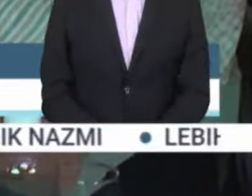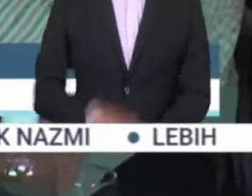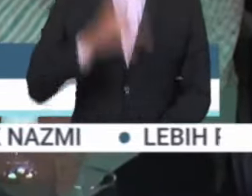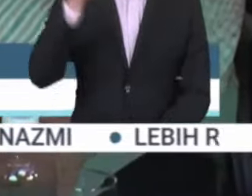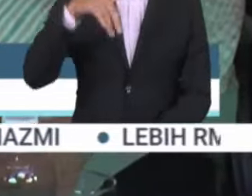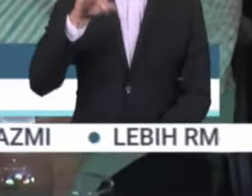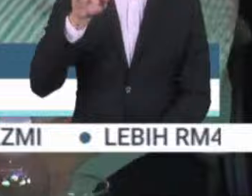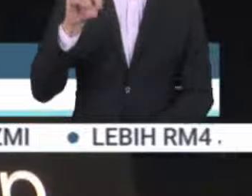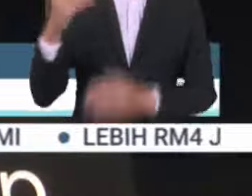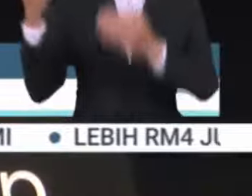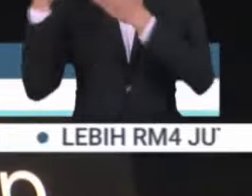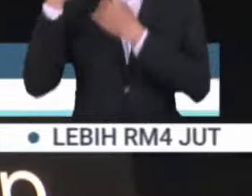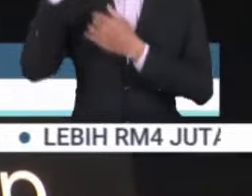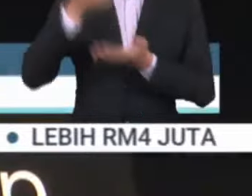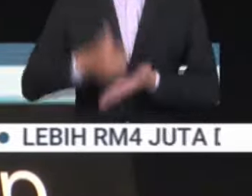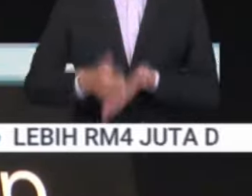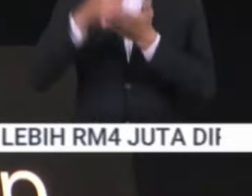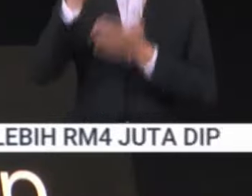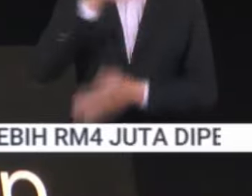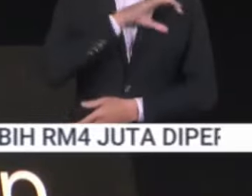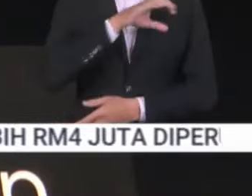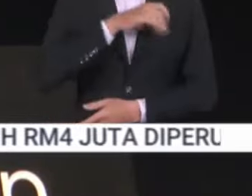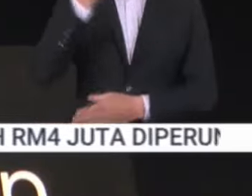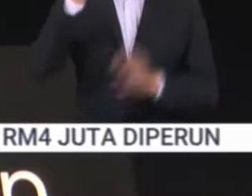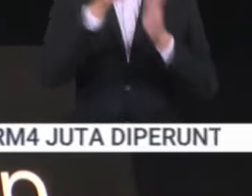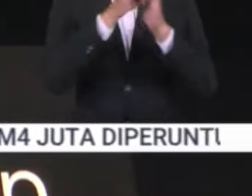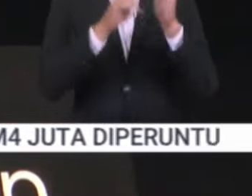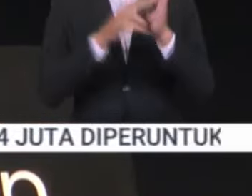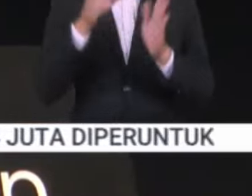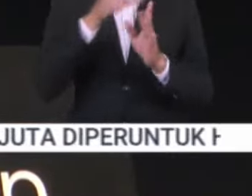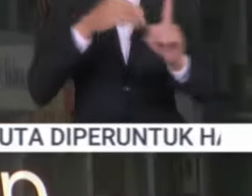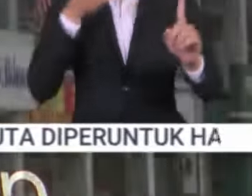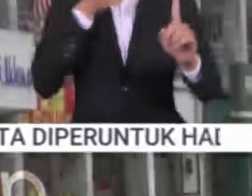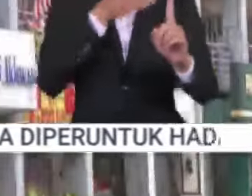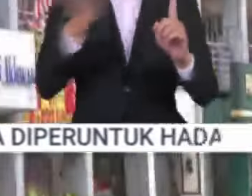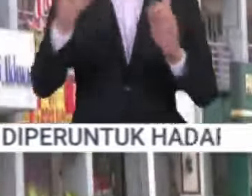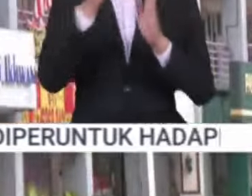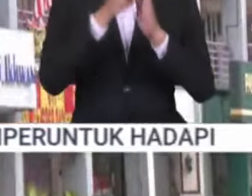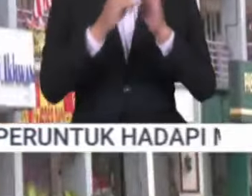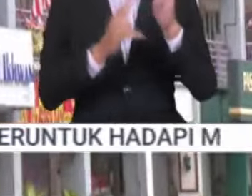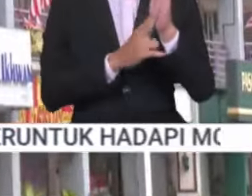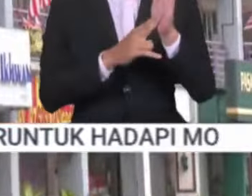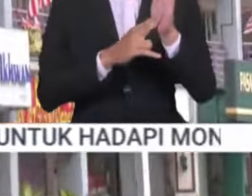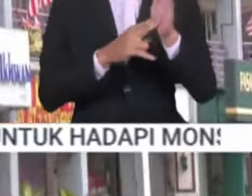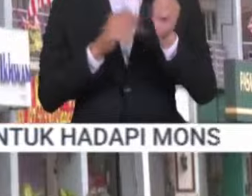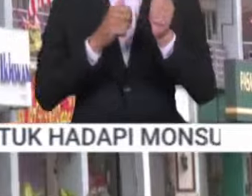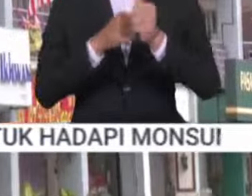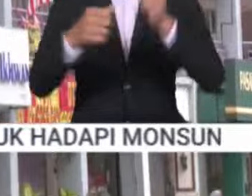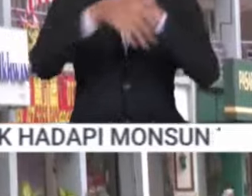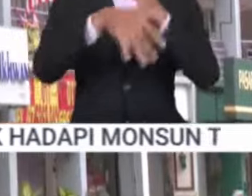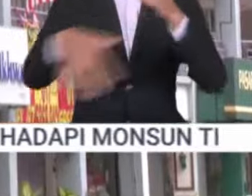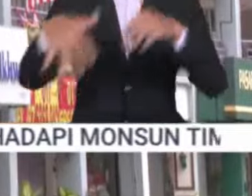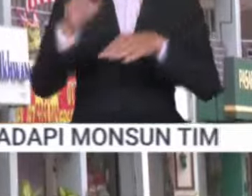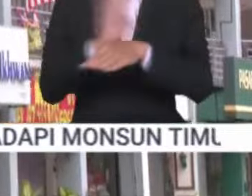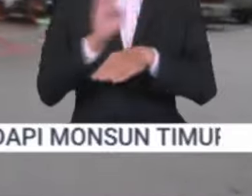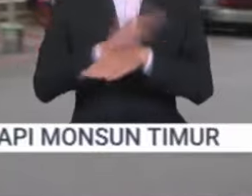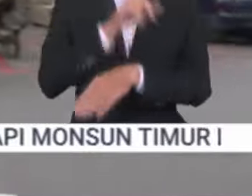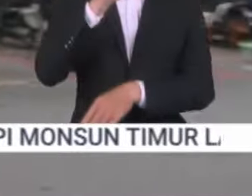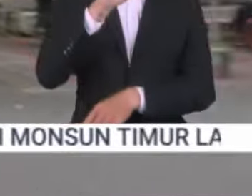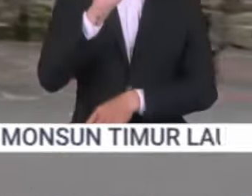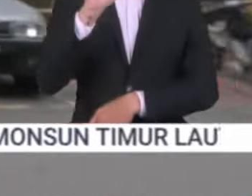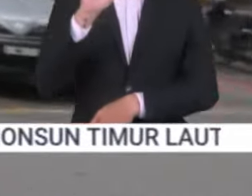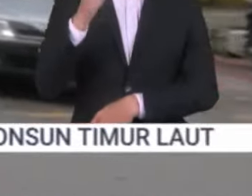KPDN bertanggungjawab membantu PDRM dari segi perundangan dan ketidakpatuhan terhadap akta berkaitan oleh rangkaian perniagaan